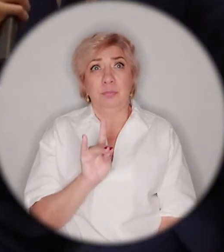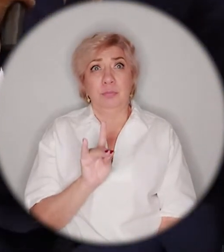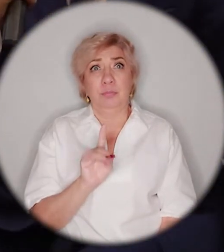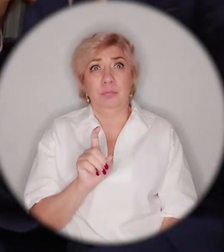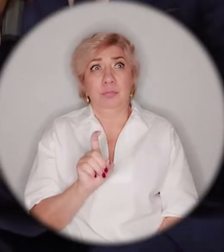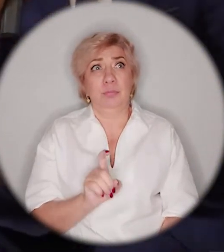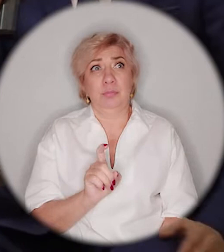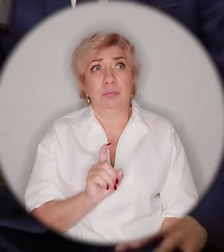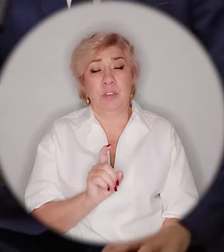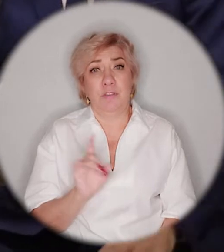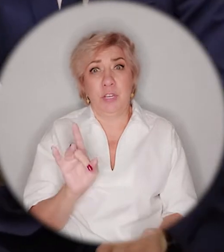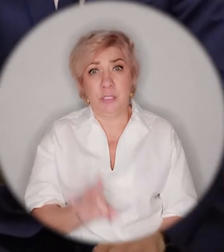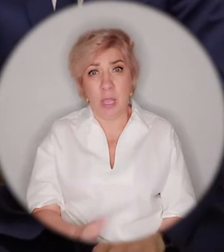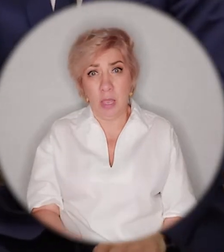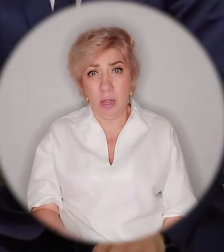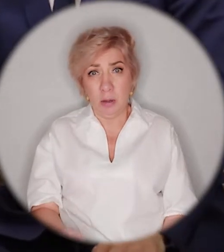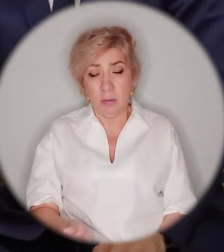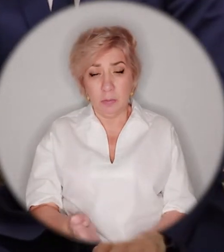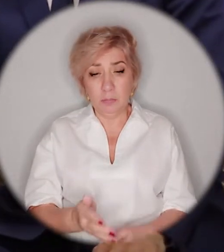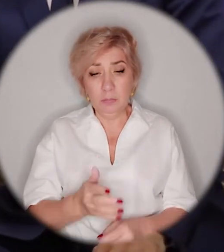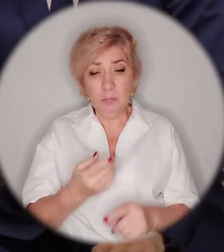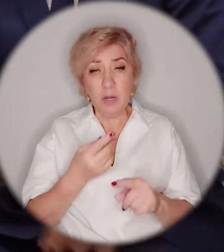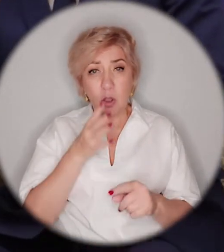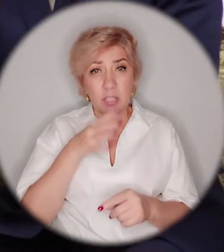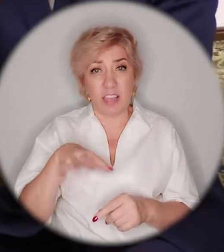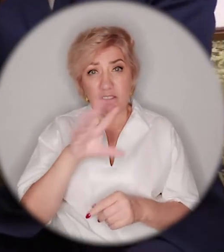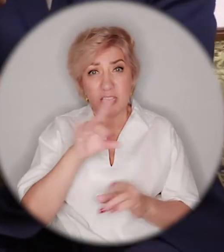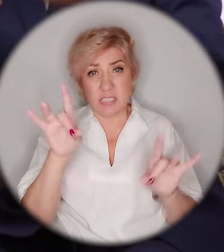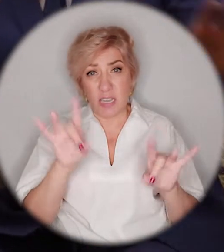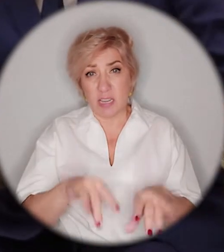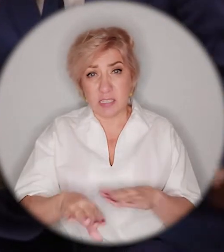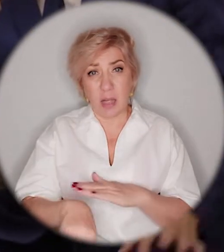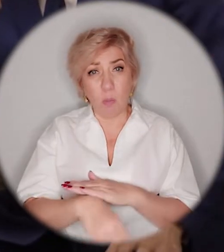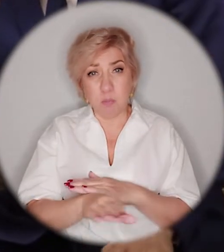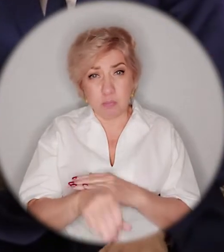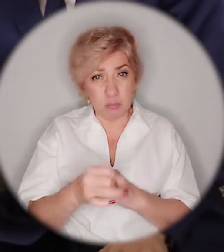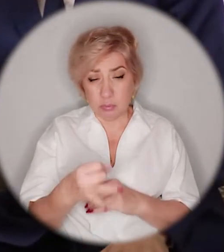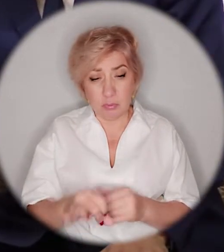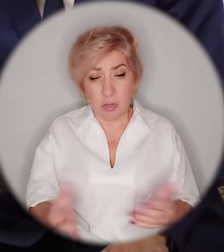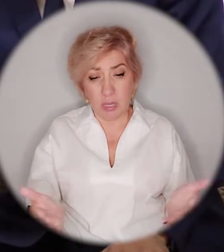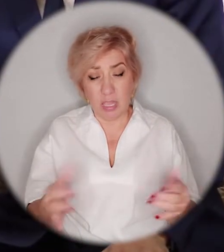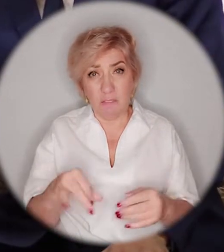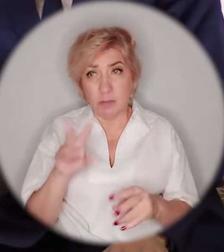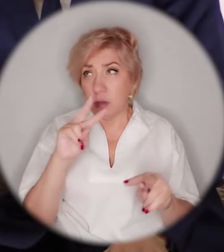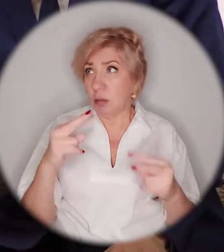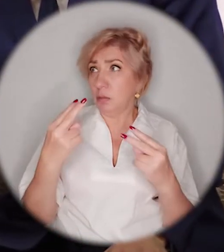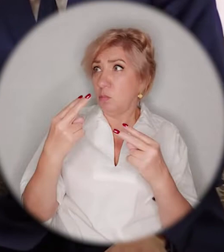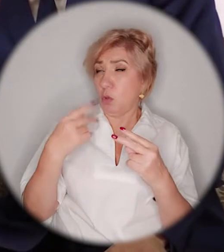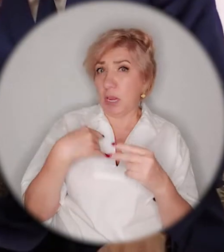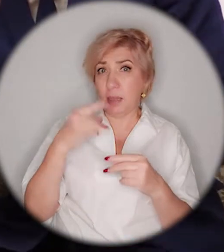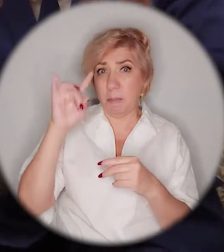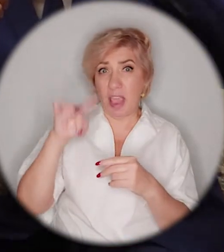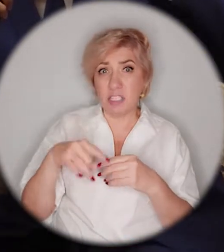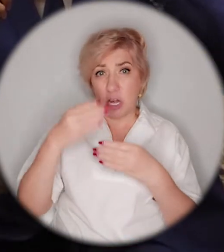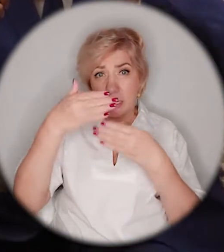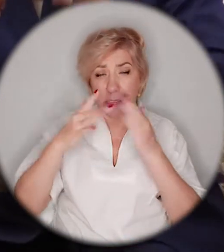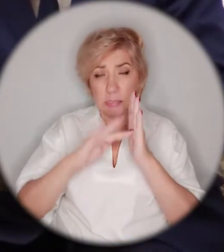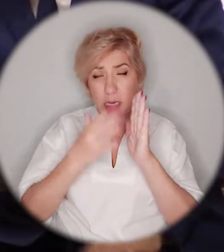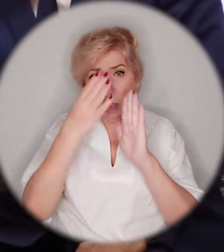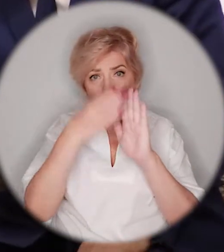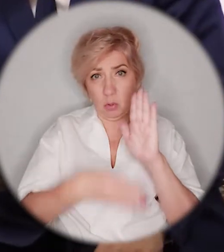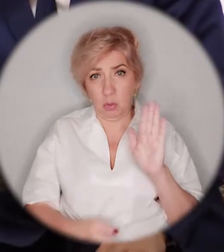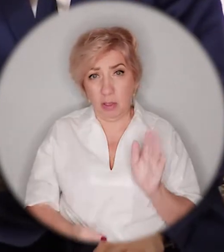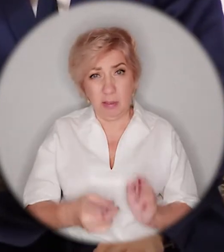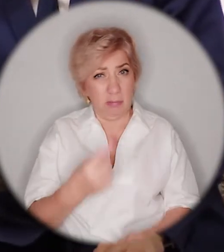одном стуле с крова на в ресторане когда весь основной ресторан пустой и все смотрят и меня в